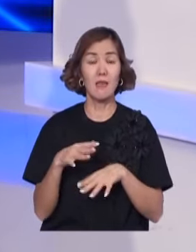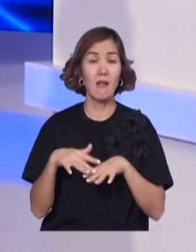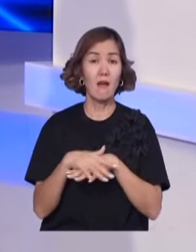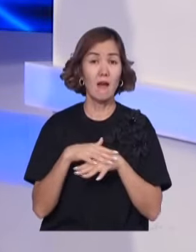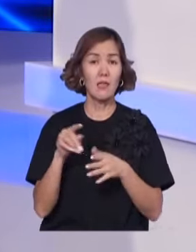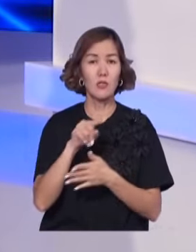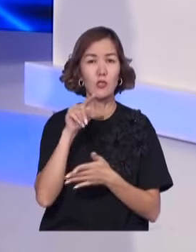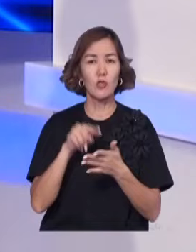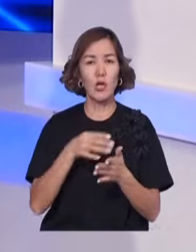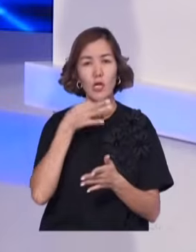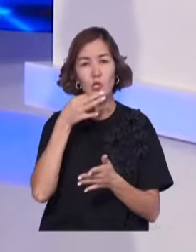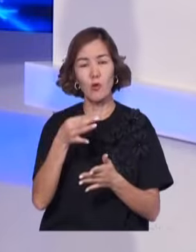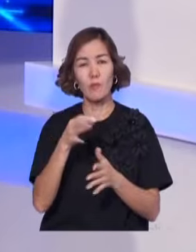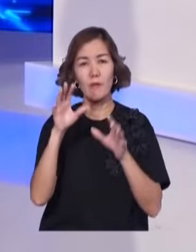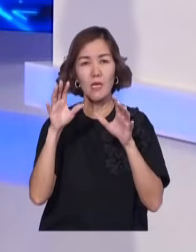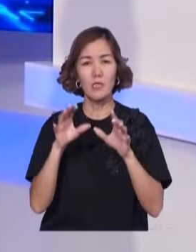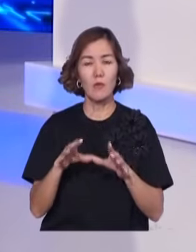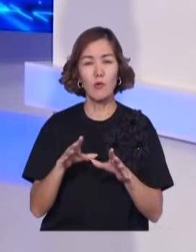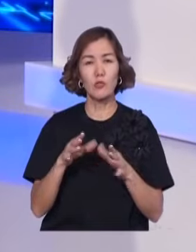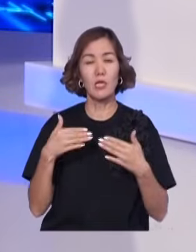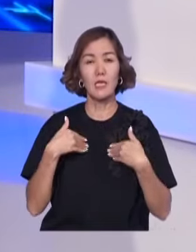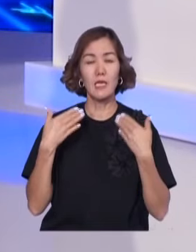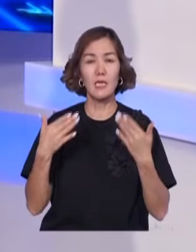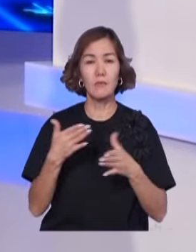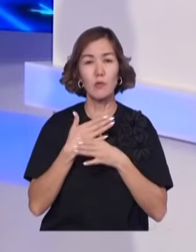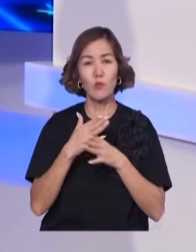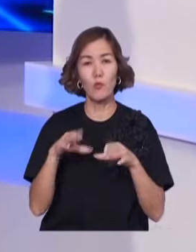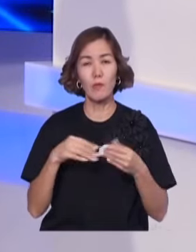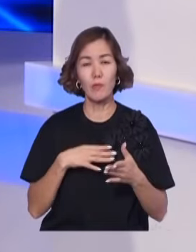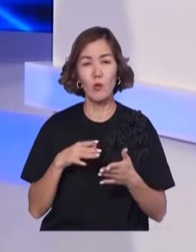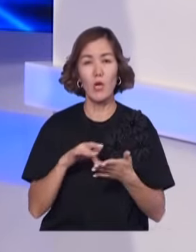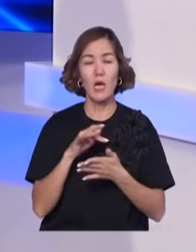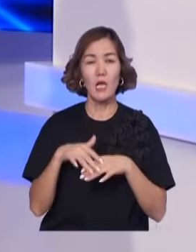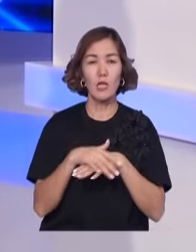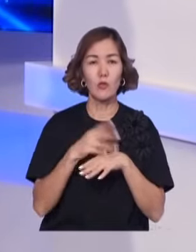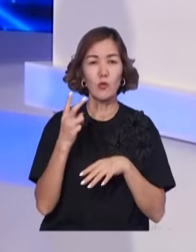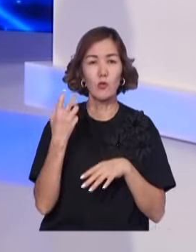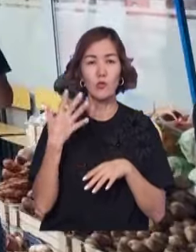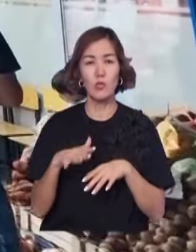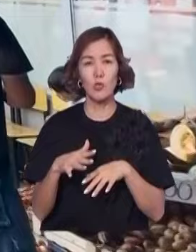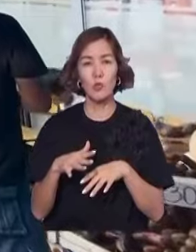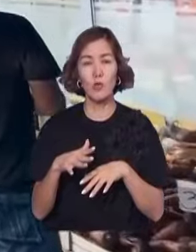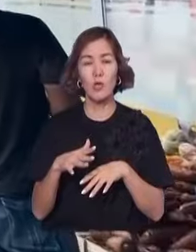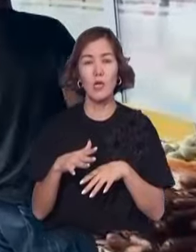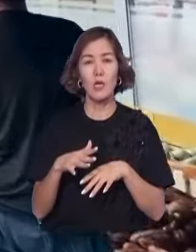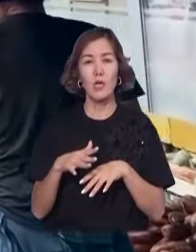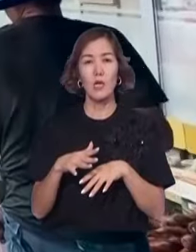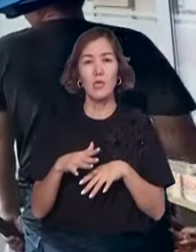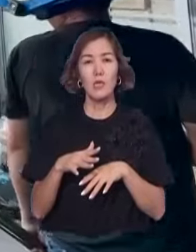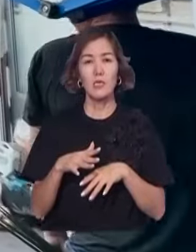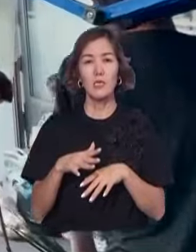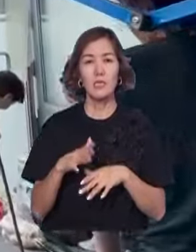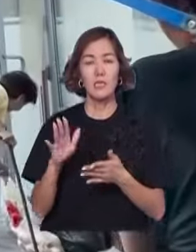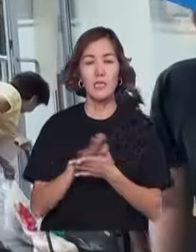көкейінде жүрген сұрақтарға жауап беріп, заңнама бойынша кеңес беру. Қала тұрғындарының 250-ге жуығы мүмкіндікті пайдаланып, сала